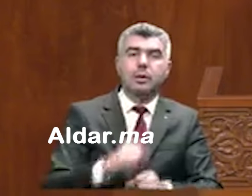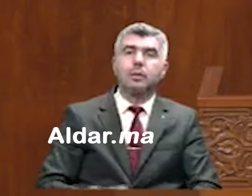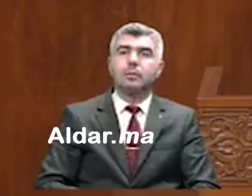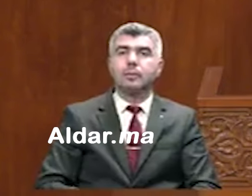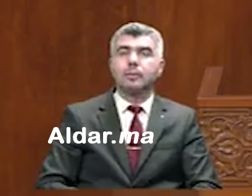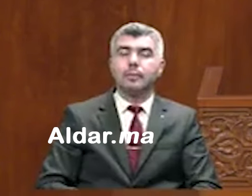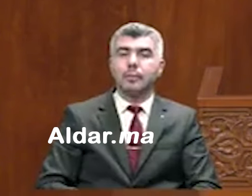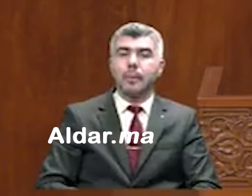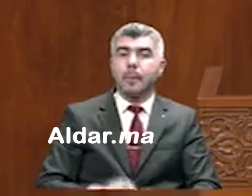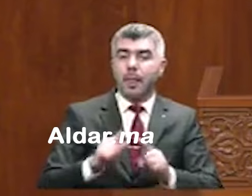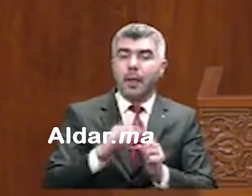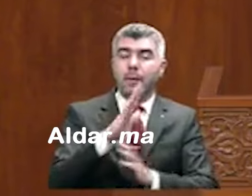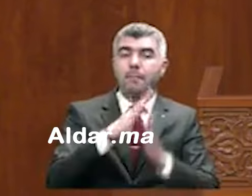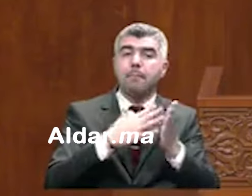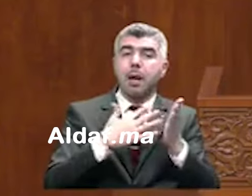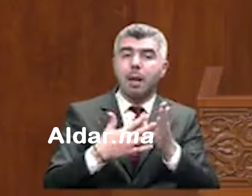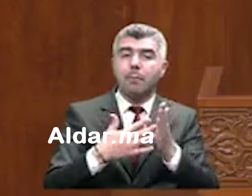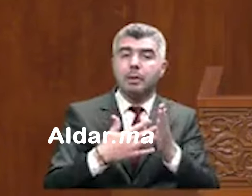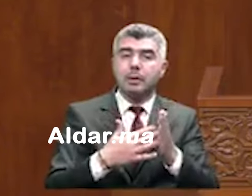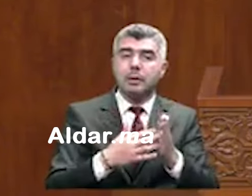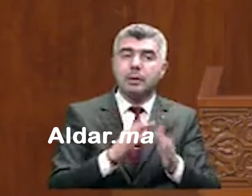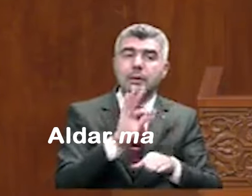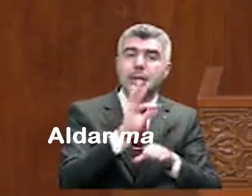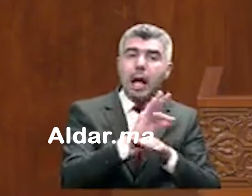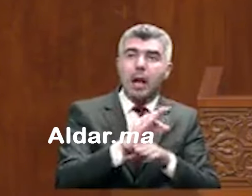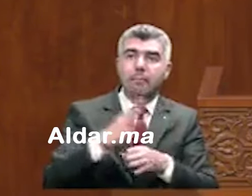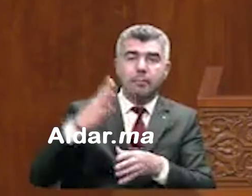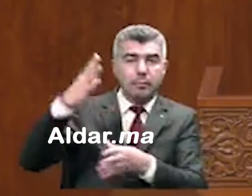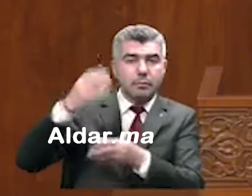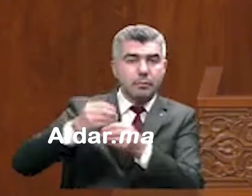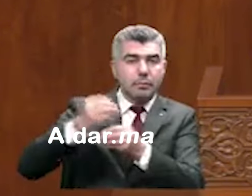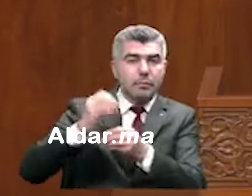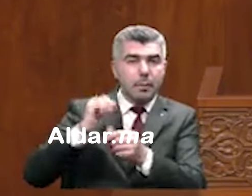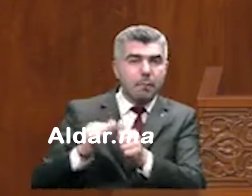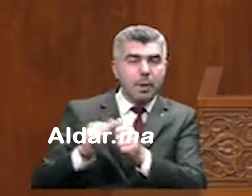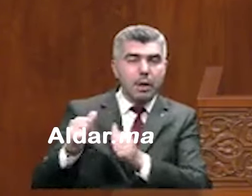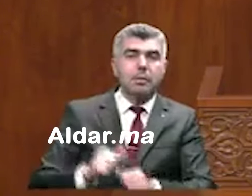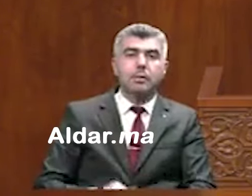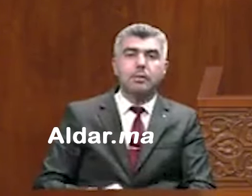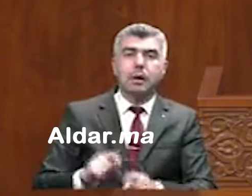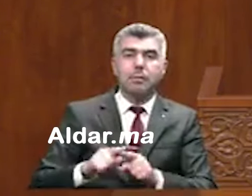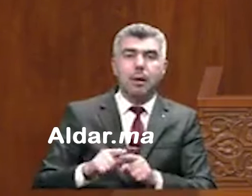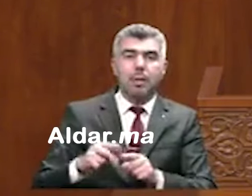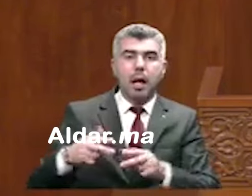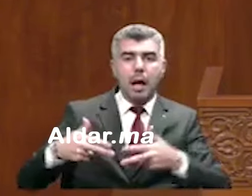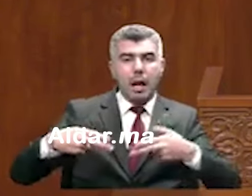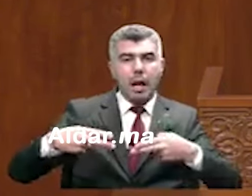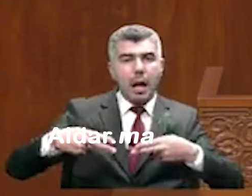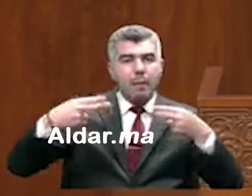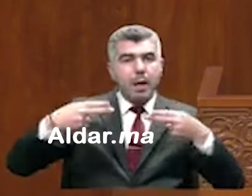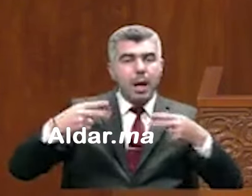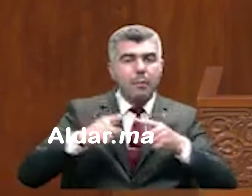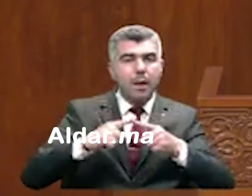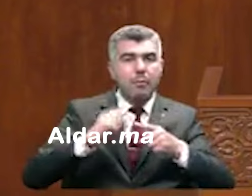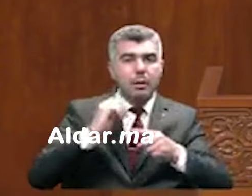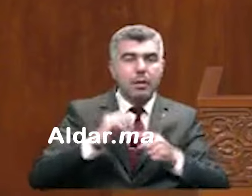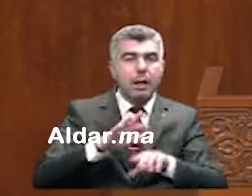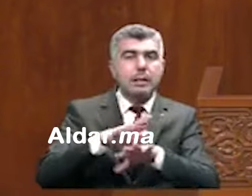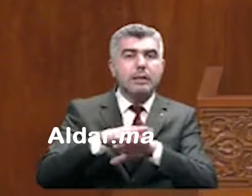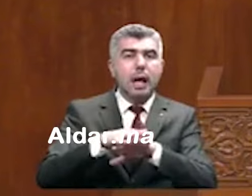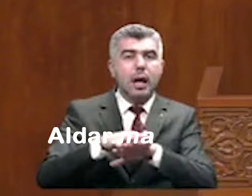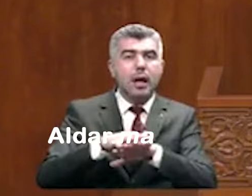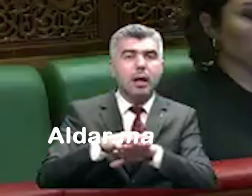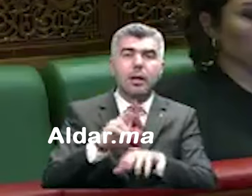اما بخصوص برنامج التعليم عن بعد فتم احدات استوديو للتعليم عن بعد بالسجن المحلي سلا